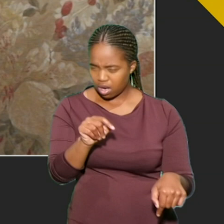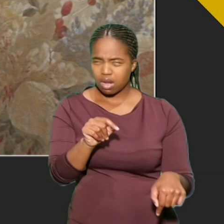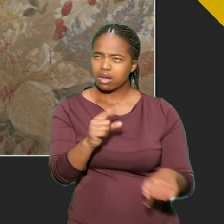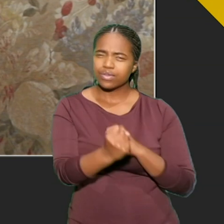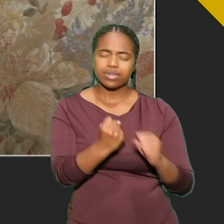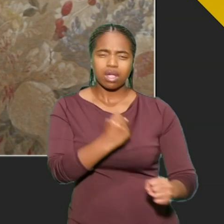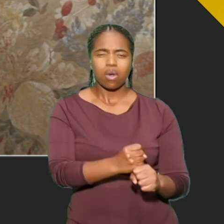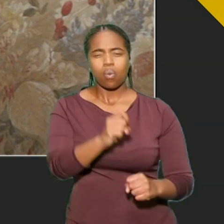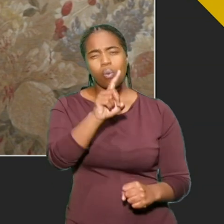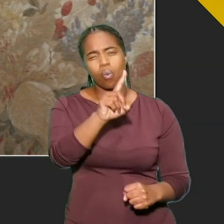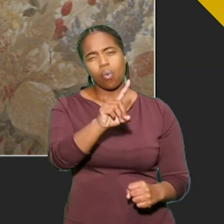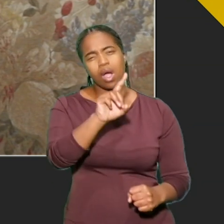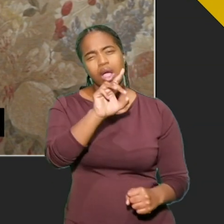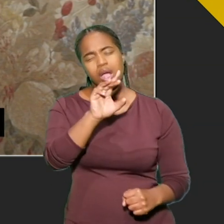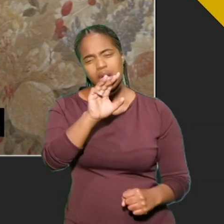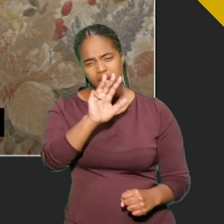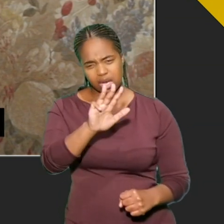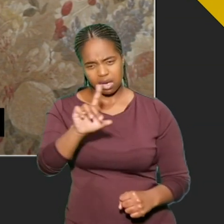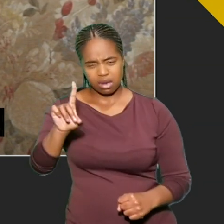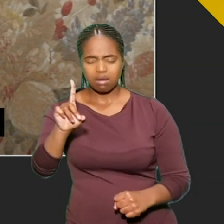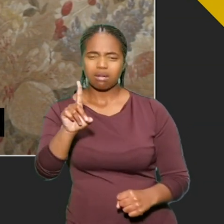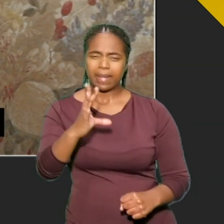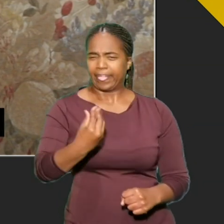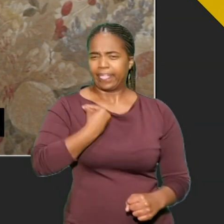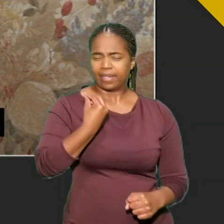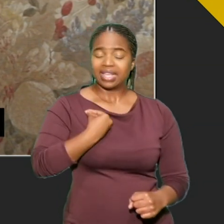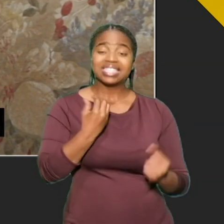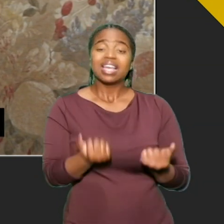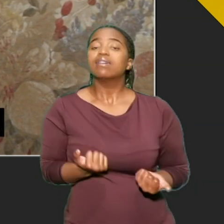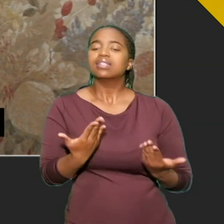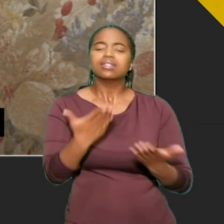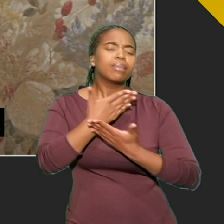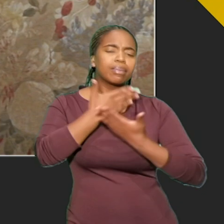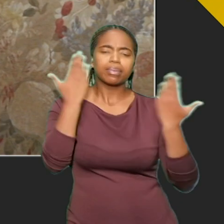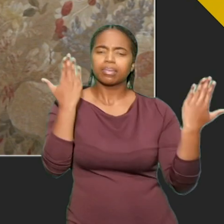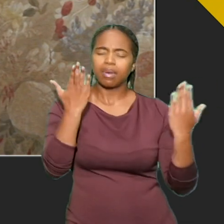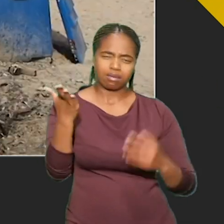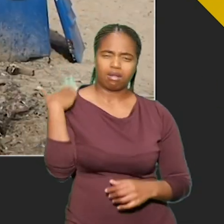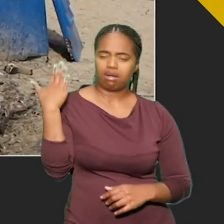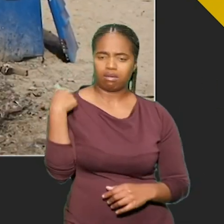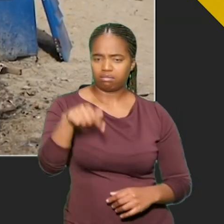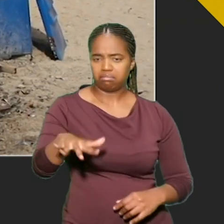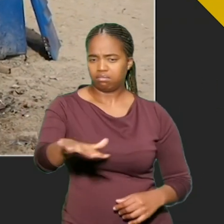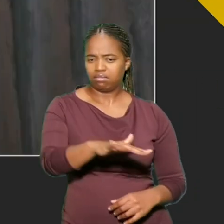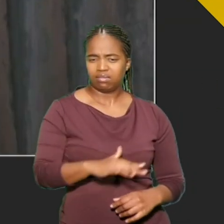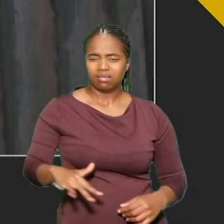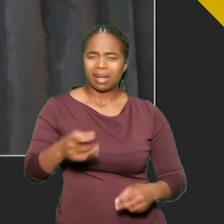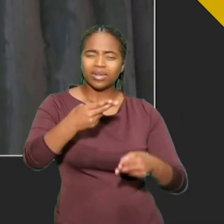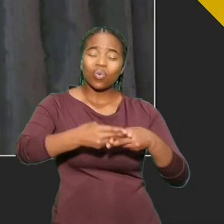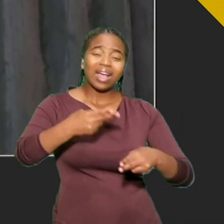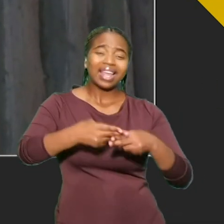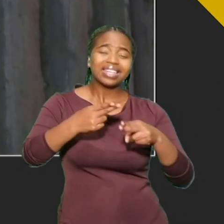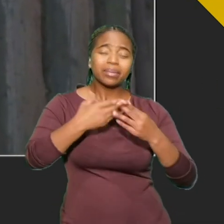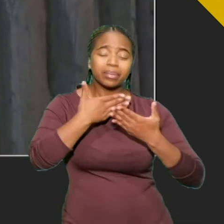1999 ndisengumntana ndisakhula, kwakungekho zi-services eTaiwan ngelo xesha elo. Kwakungekho zi-toilets,